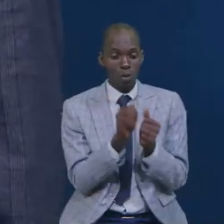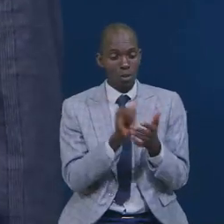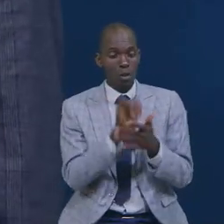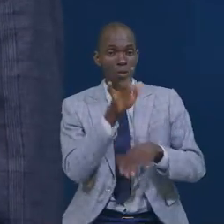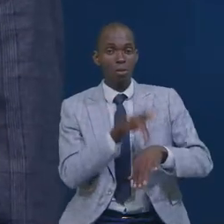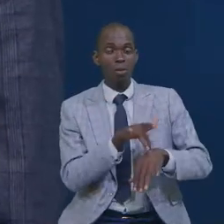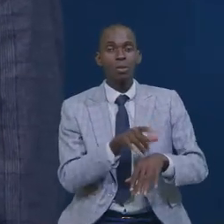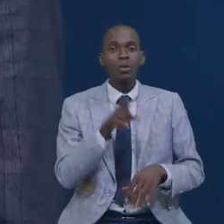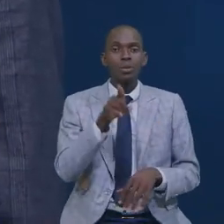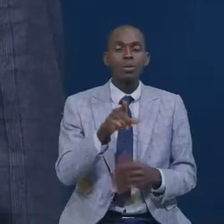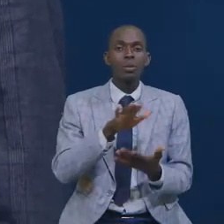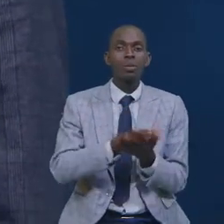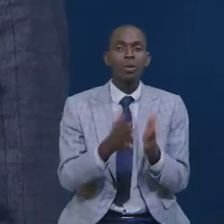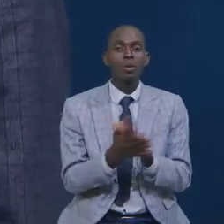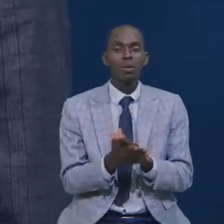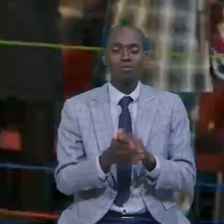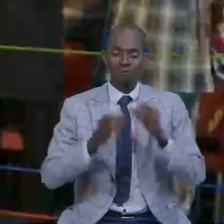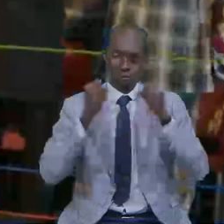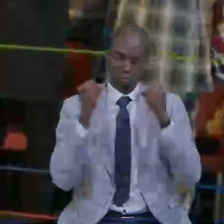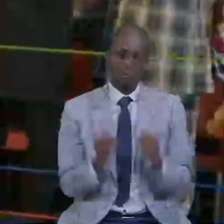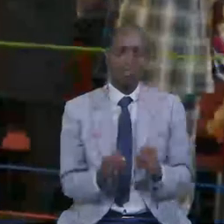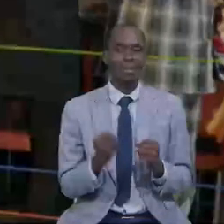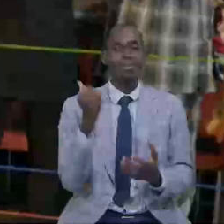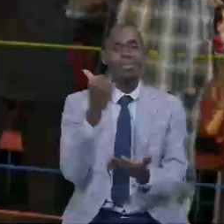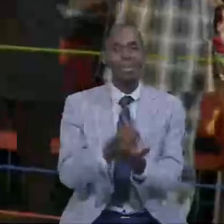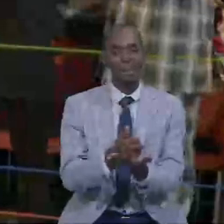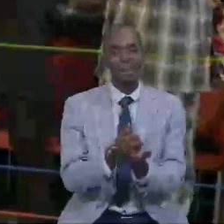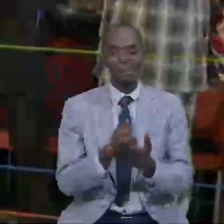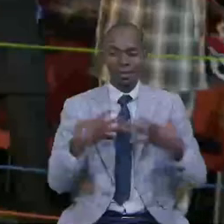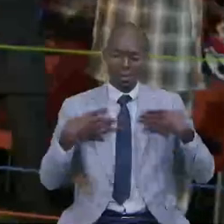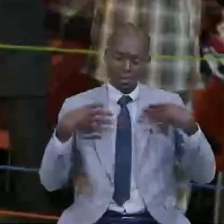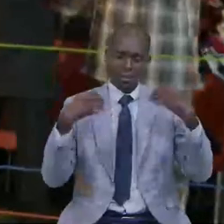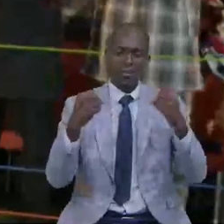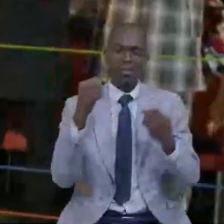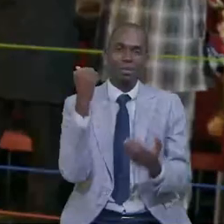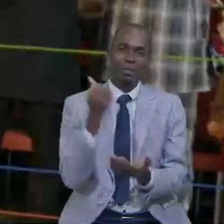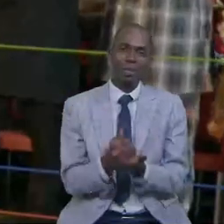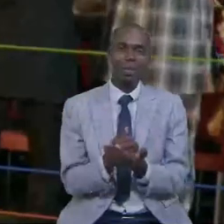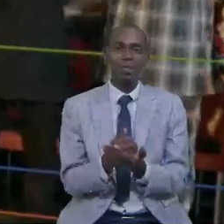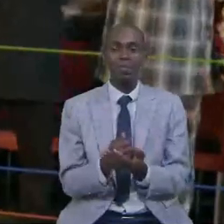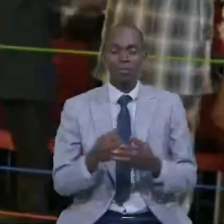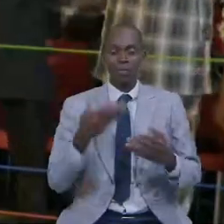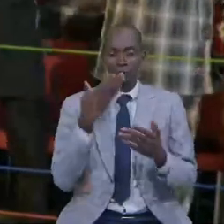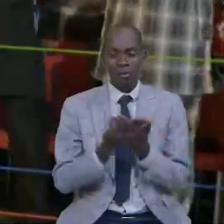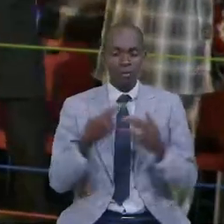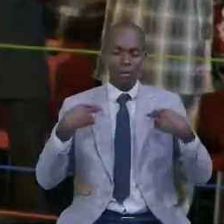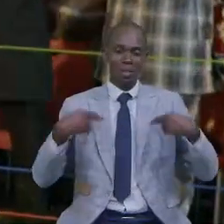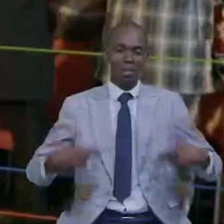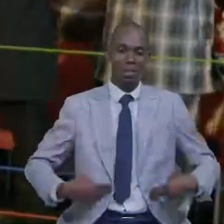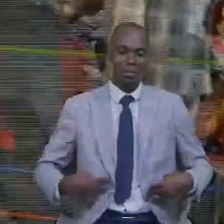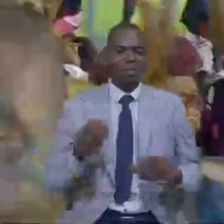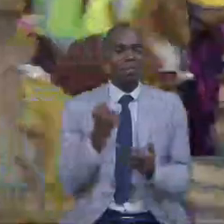avec sa touche là tu seras fort guéri en bonne